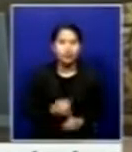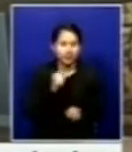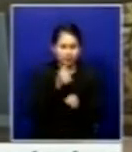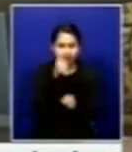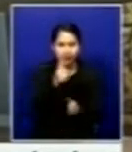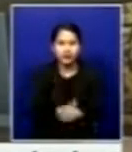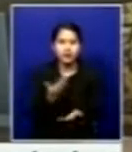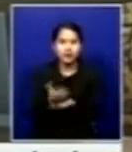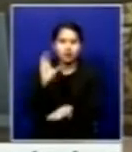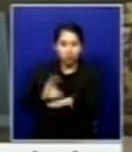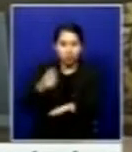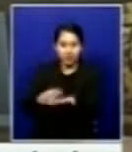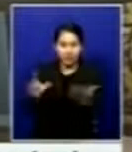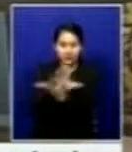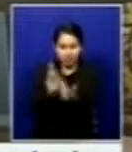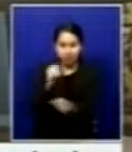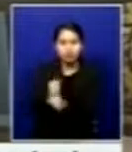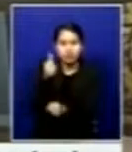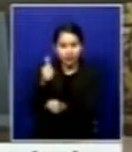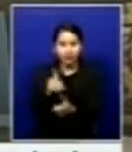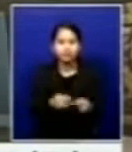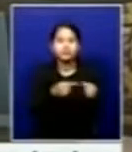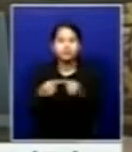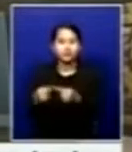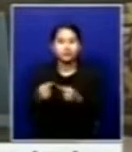กองทุนประกันสังคมเราทำได้ขอต่อไปครับ